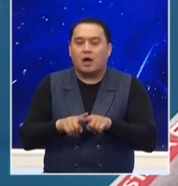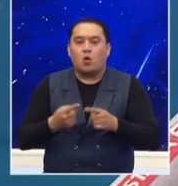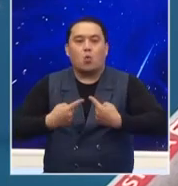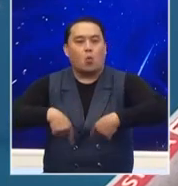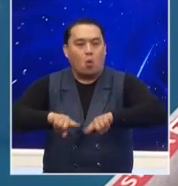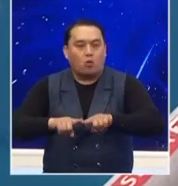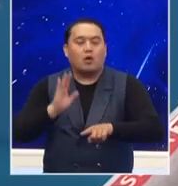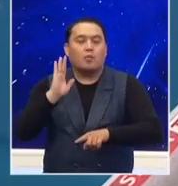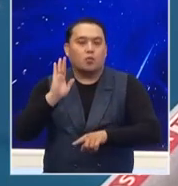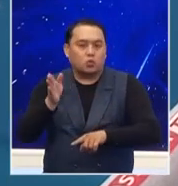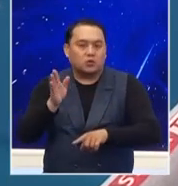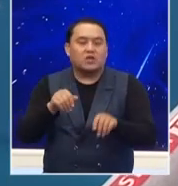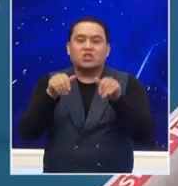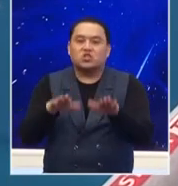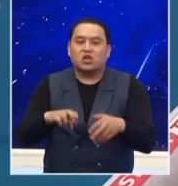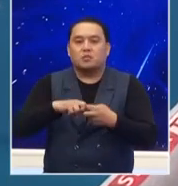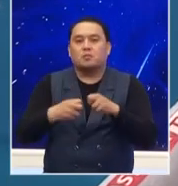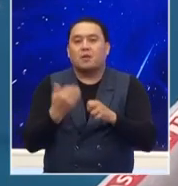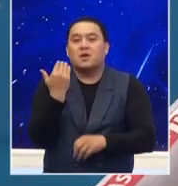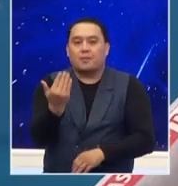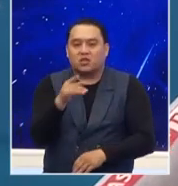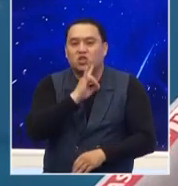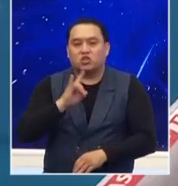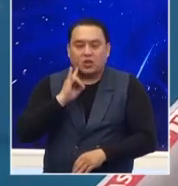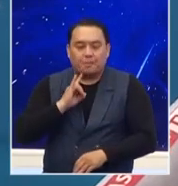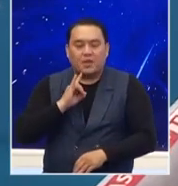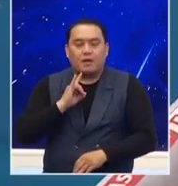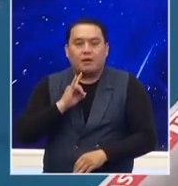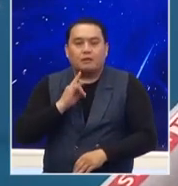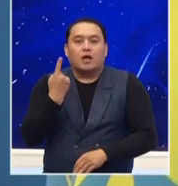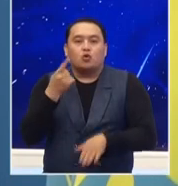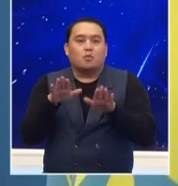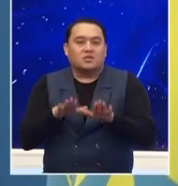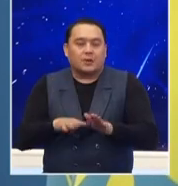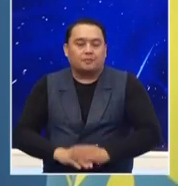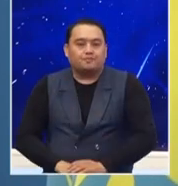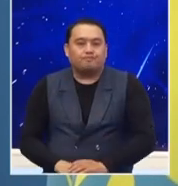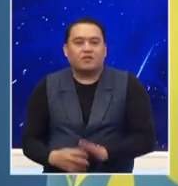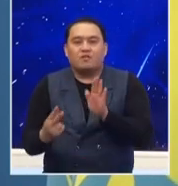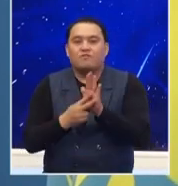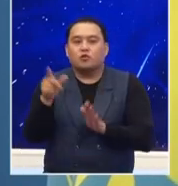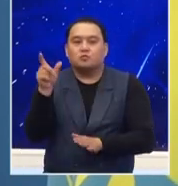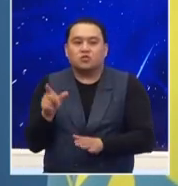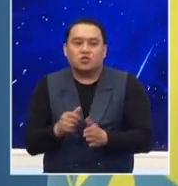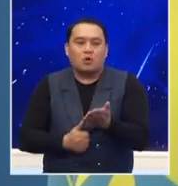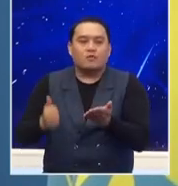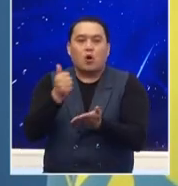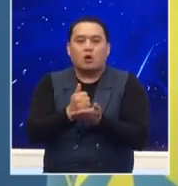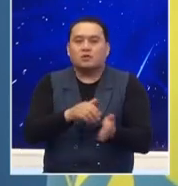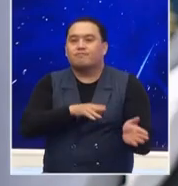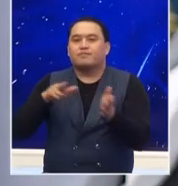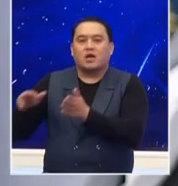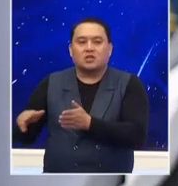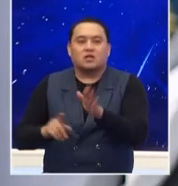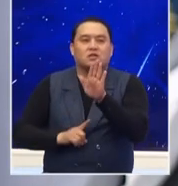будет решать их проблемы на одном месте. Для 8 кандидатов праймерис уже позади, но